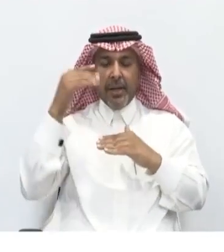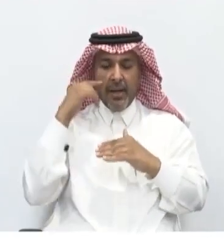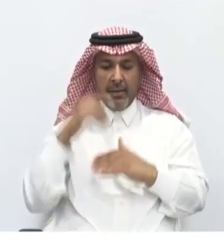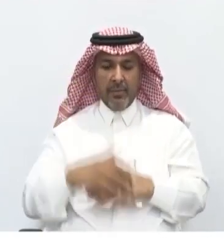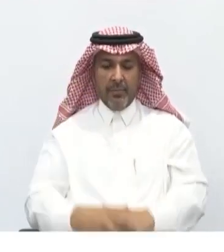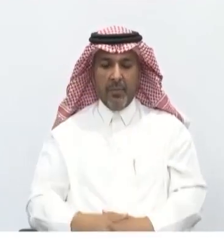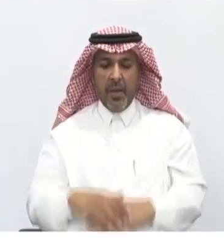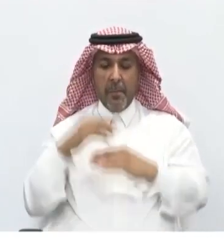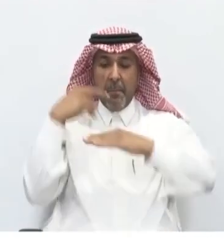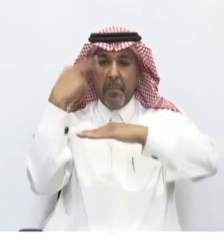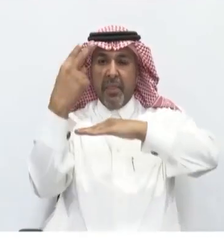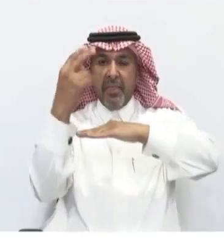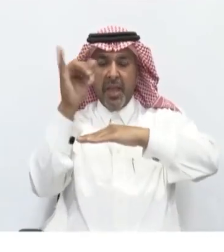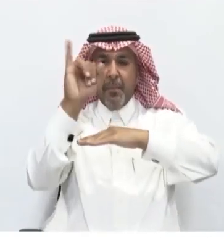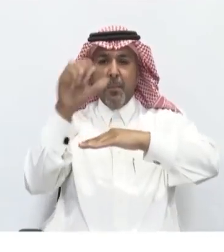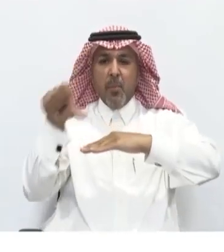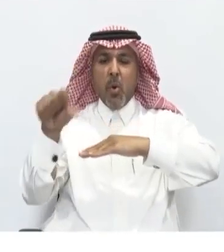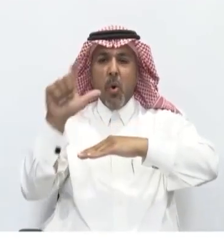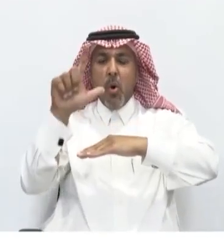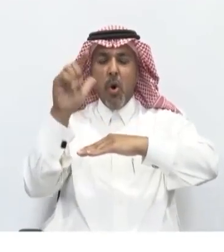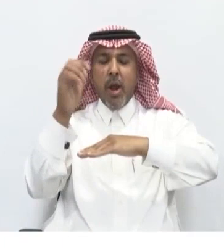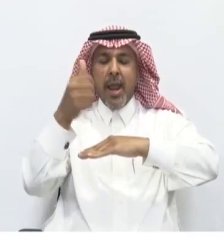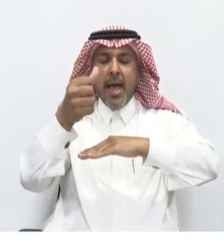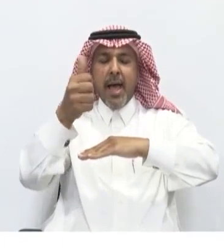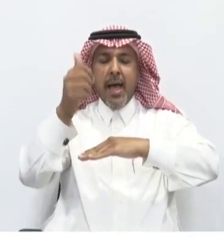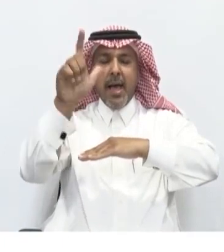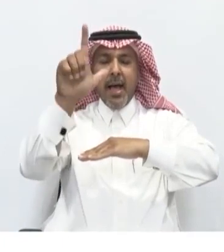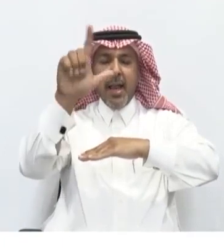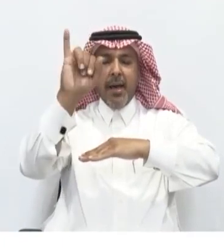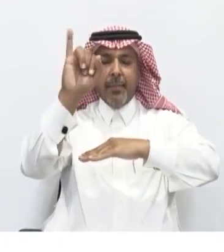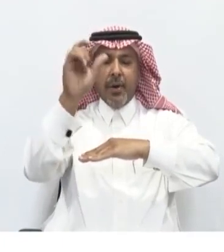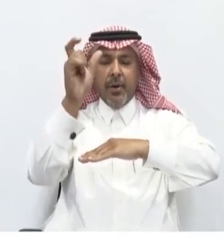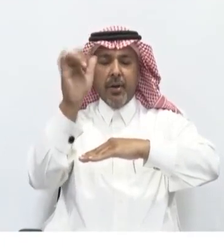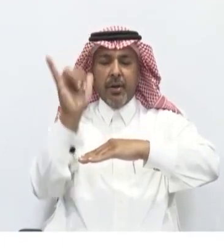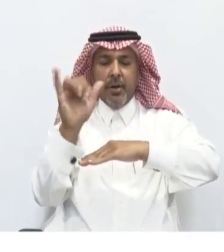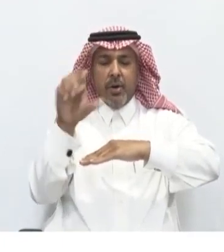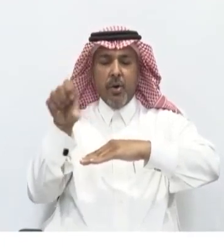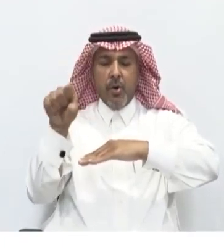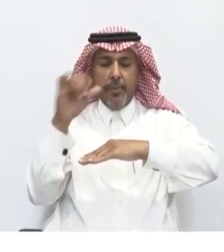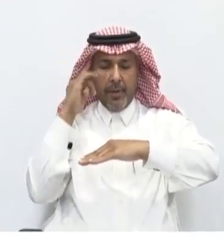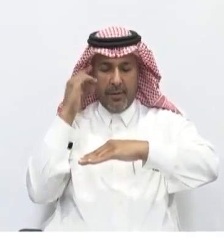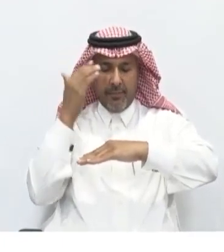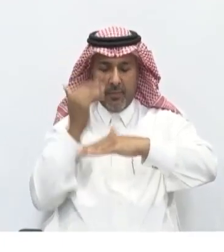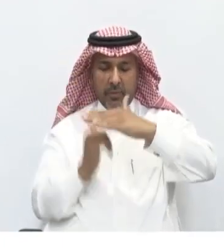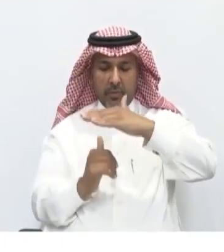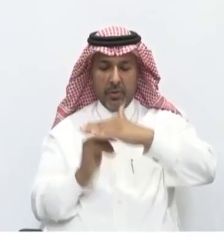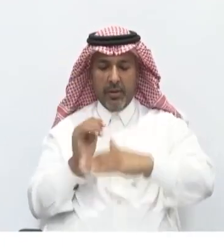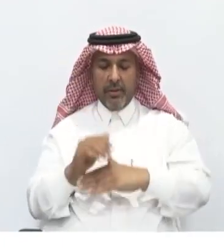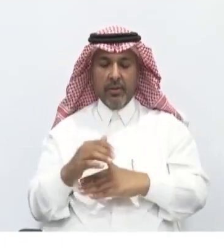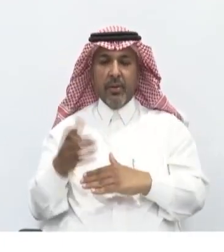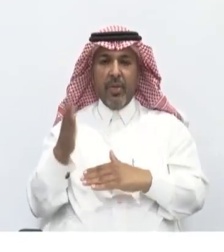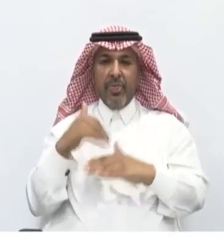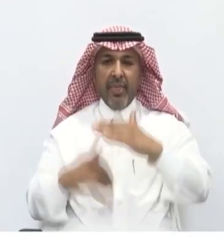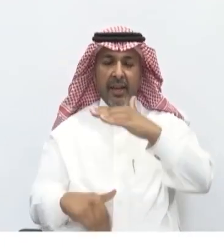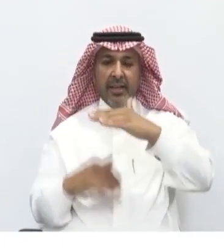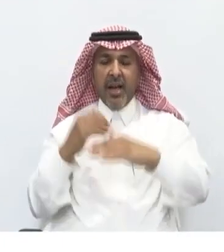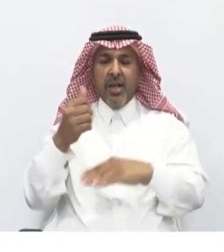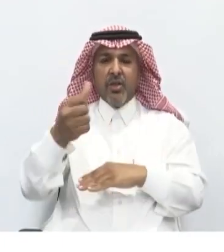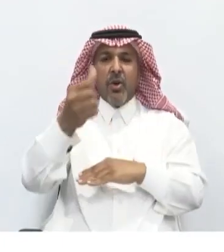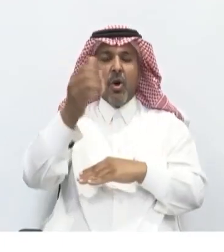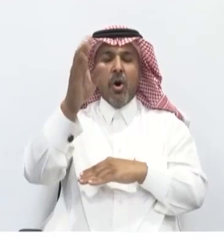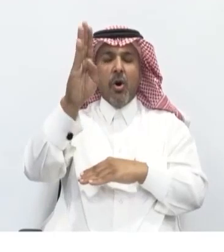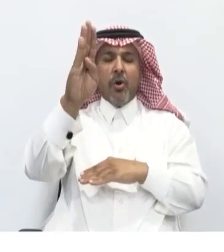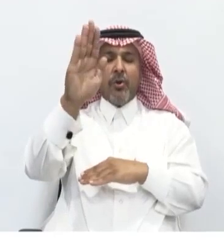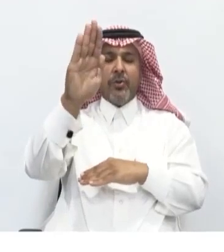2 مول من اكسيد الالمنيوم مر البسط بالكسر السادس ثلاثه مول من الاكسجين اذا الان